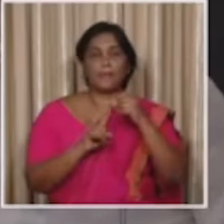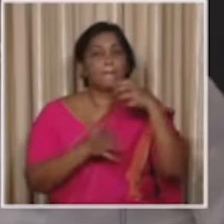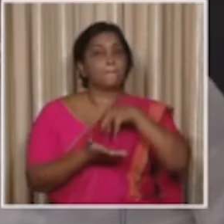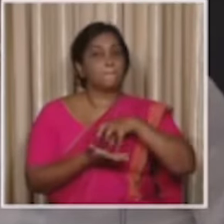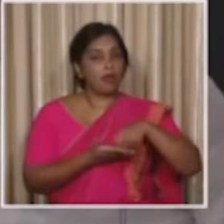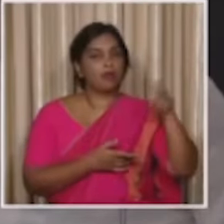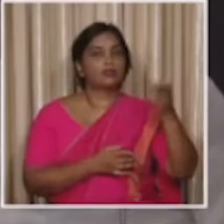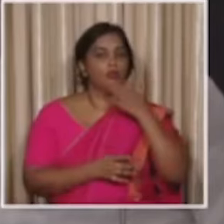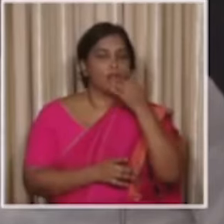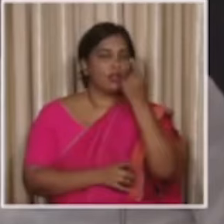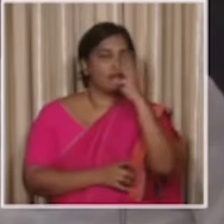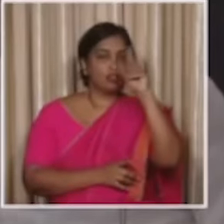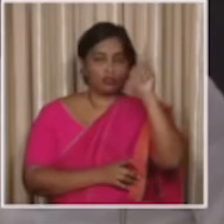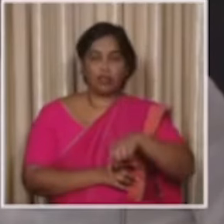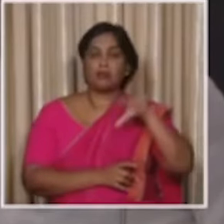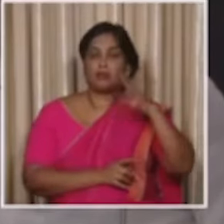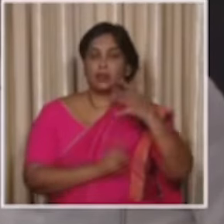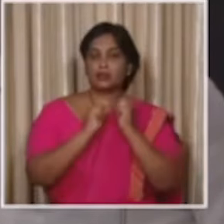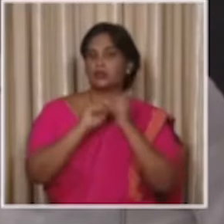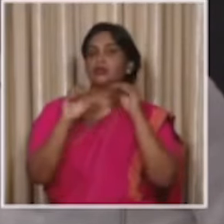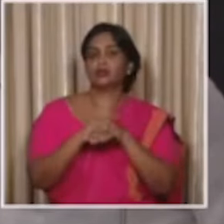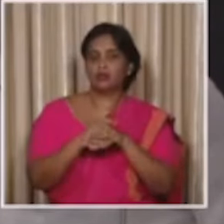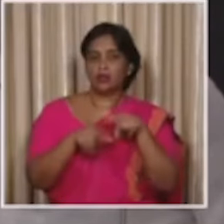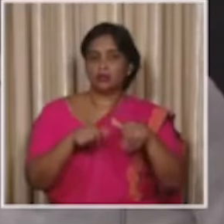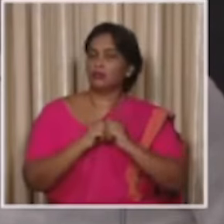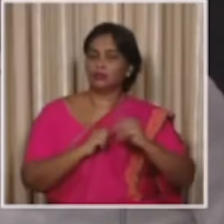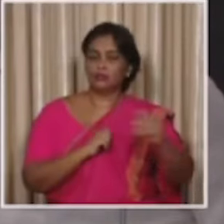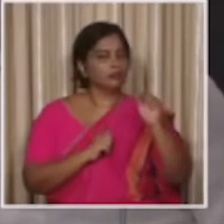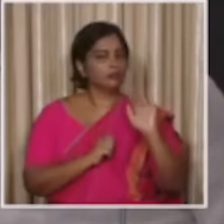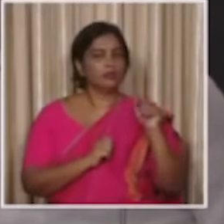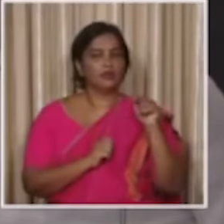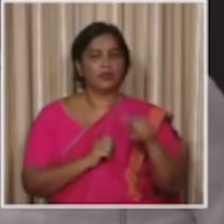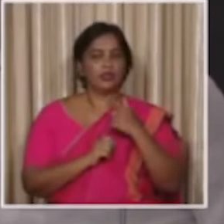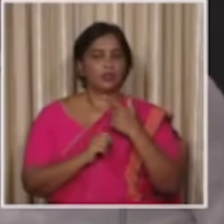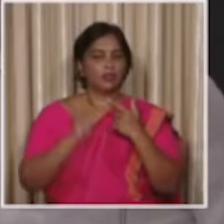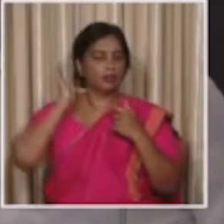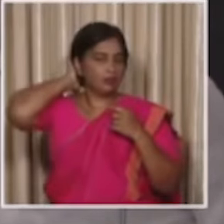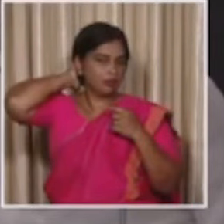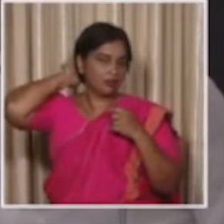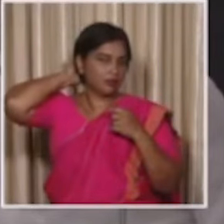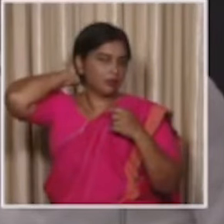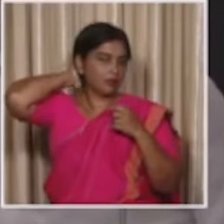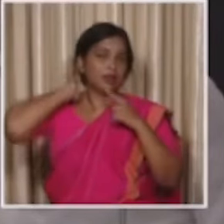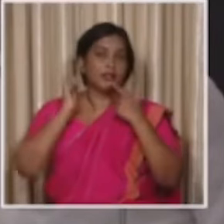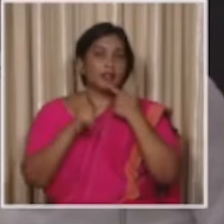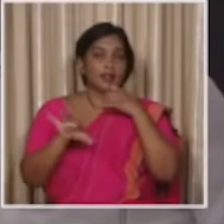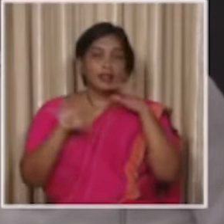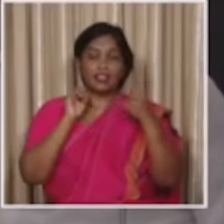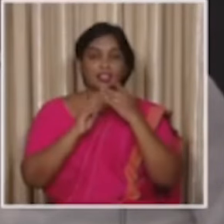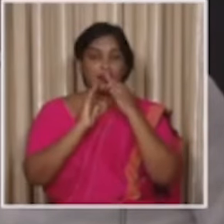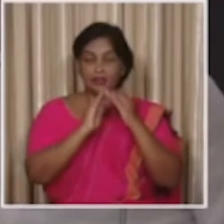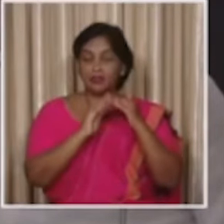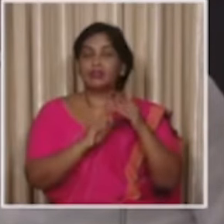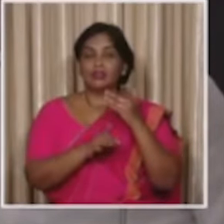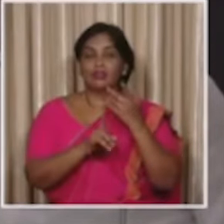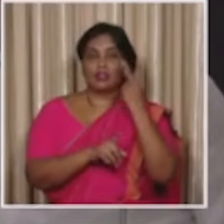සභාවට පුළුවන් 13500ක් බඳව ගන්න දැන් ඒක කරගෙන යනවා වතු පාසලට 2500ක් ගුරු සහායකයෝ බඳව ගන්න වැඩපිළිවෙල අපි ක්‍රියාත්මක